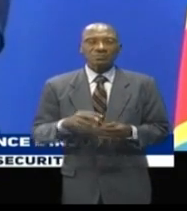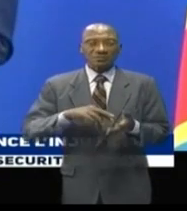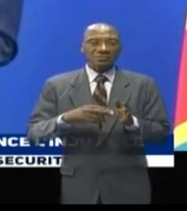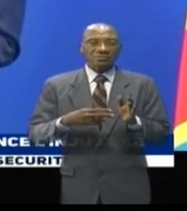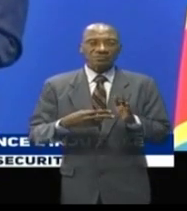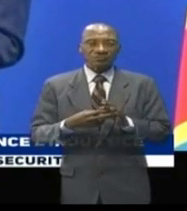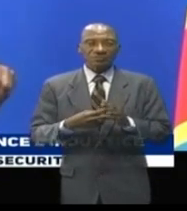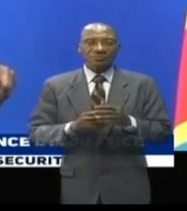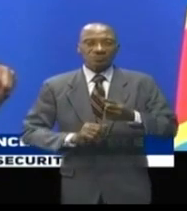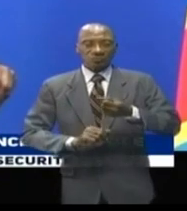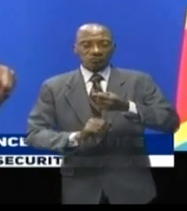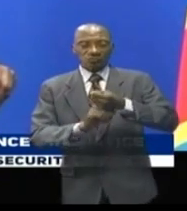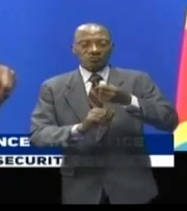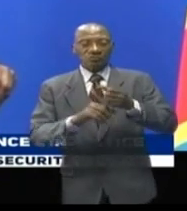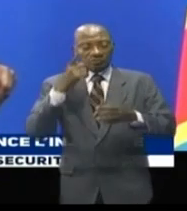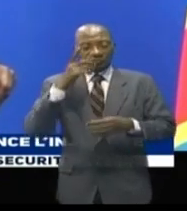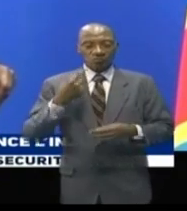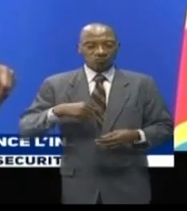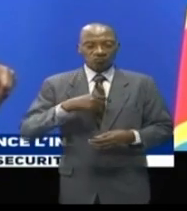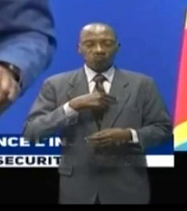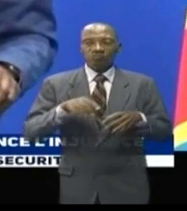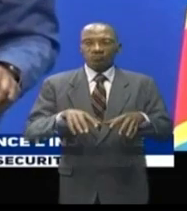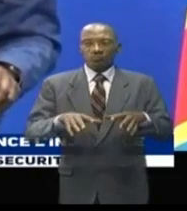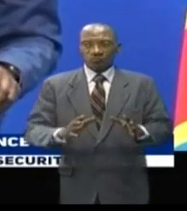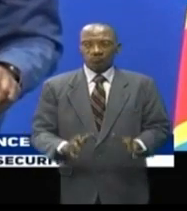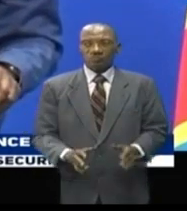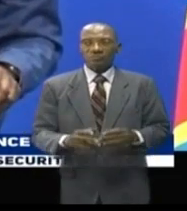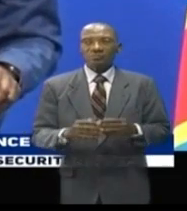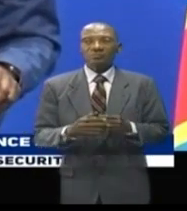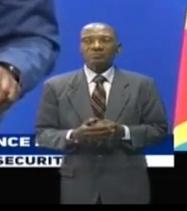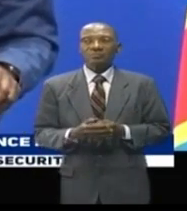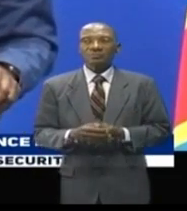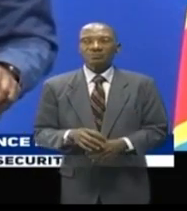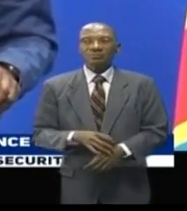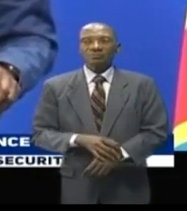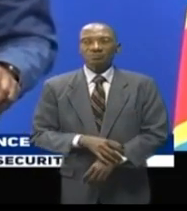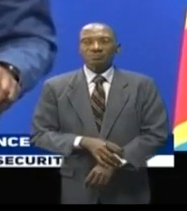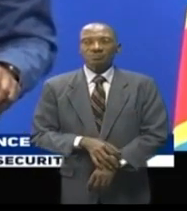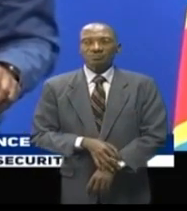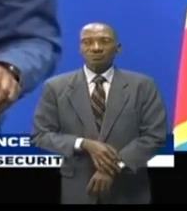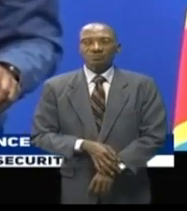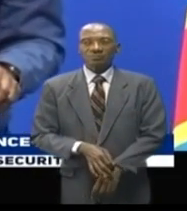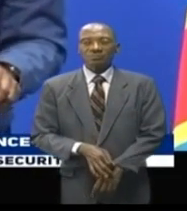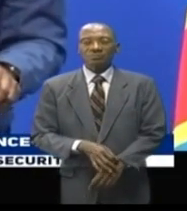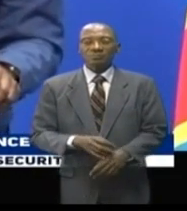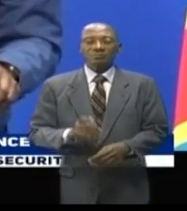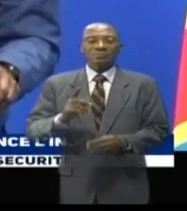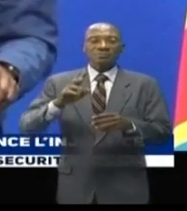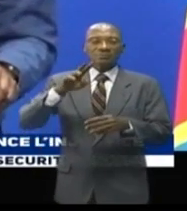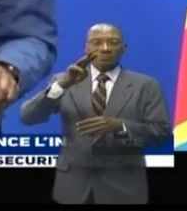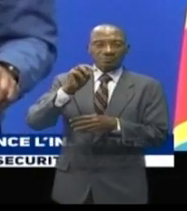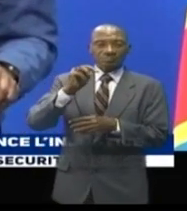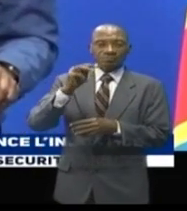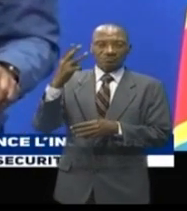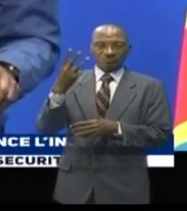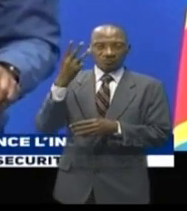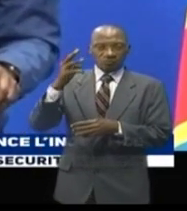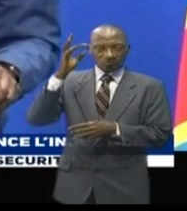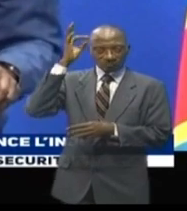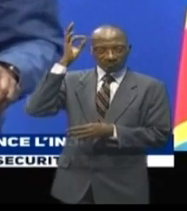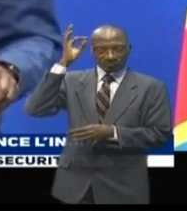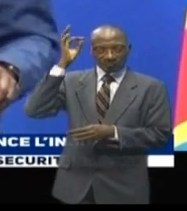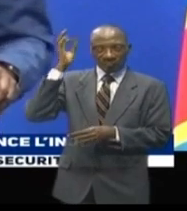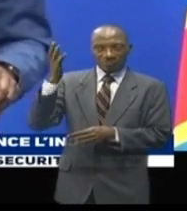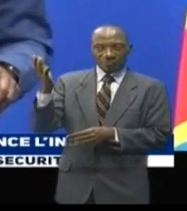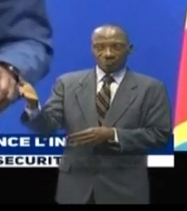à ceux qui ne combattent alors regardez le raisonnement c'est lui qui nous combat à 23 il